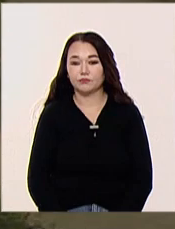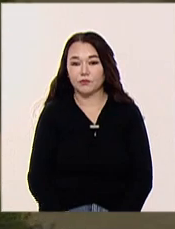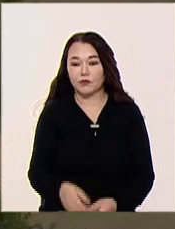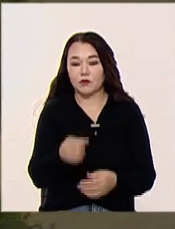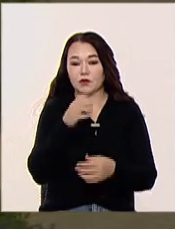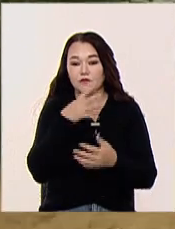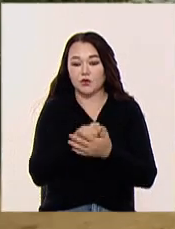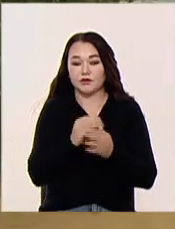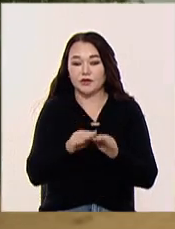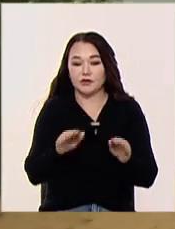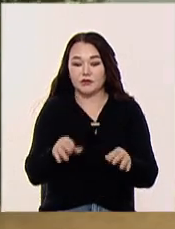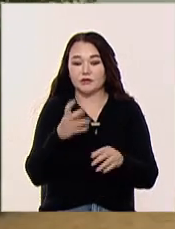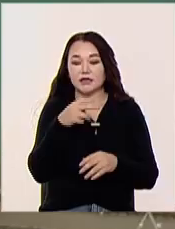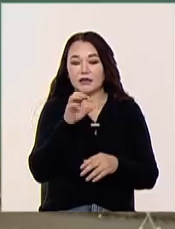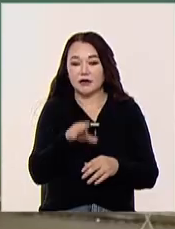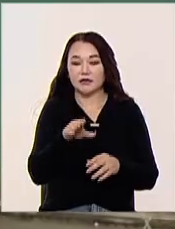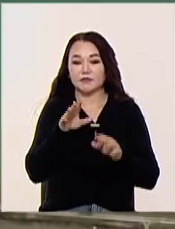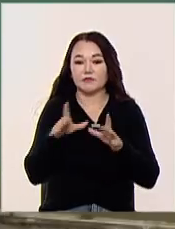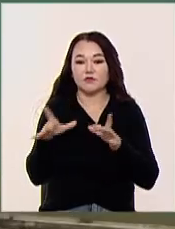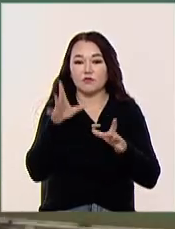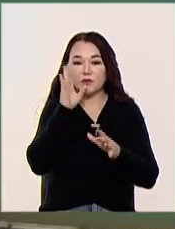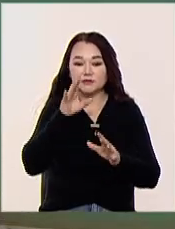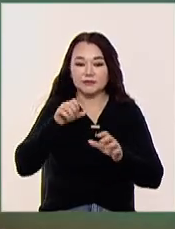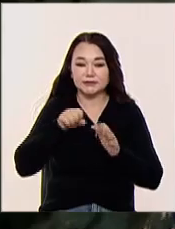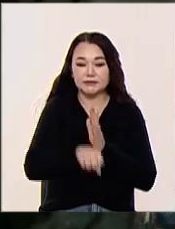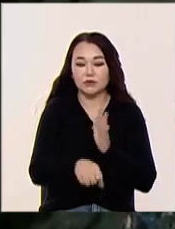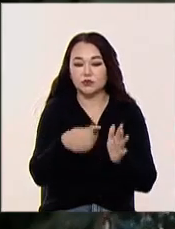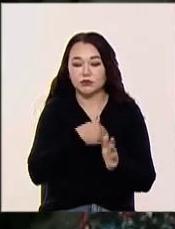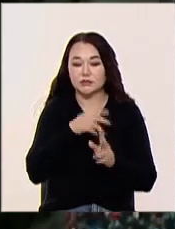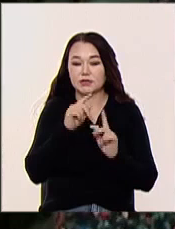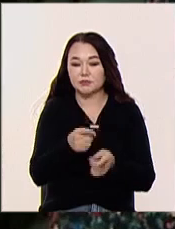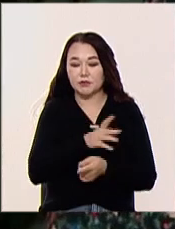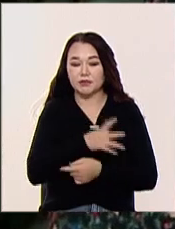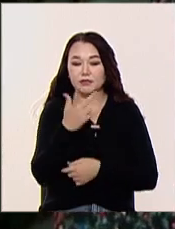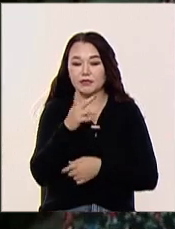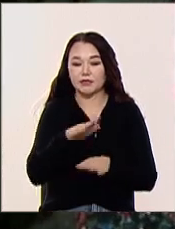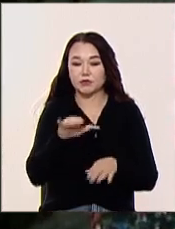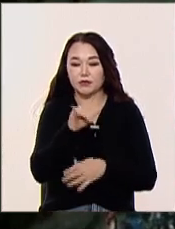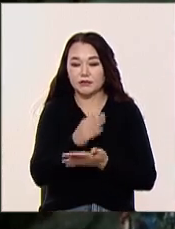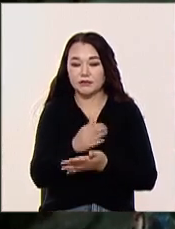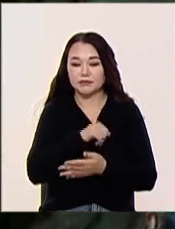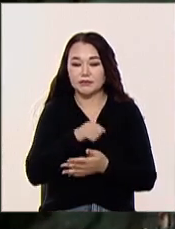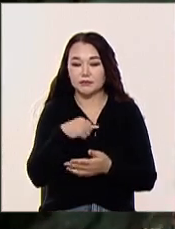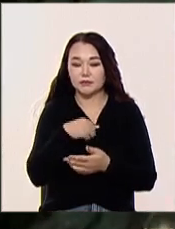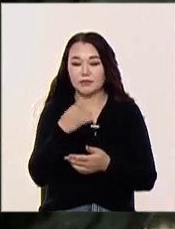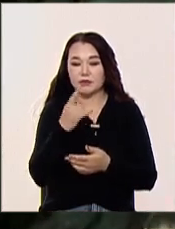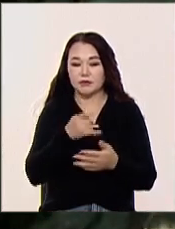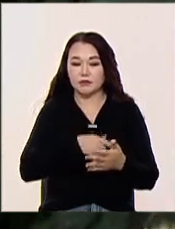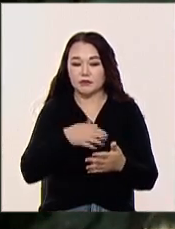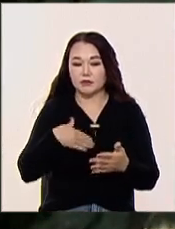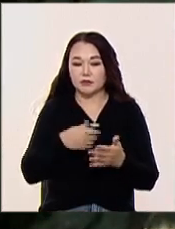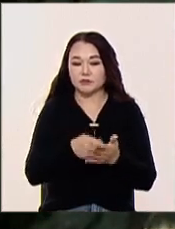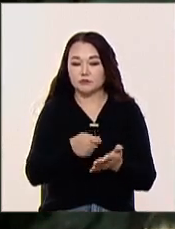Ал өз балаларын сайран суына батырып өлтірмек болған әйел қамауға алынды ма? Үш баласы бар екен. Қолында кішкентай емізулі, бала